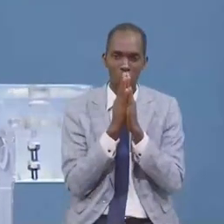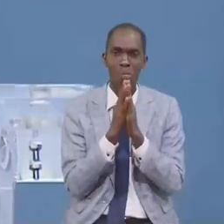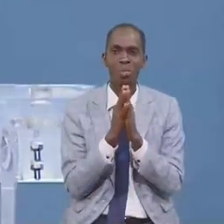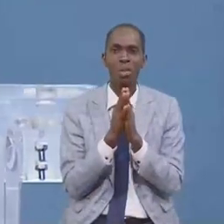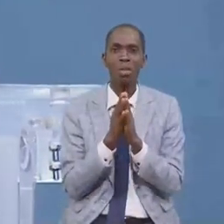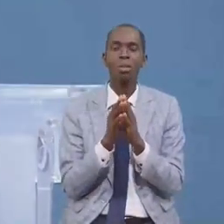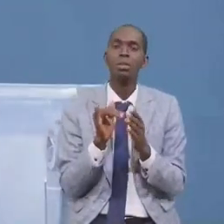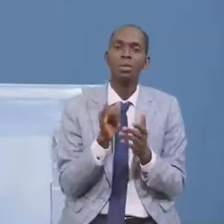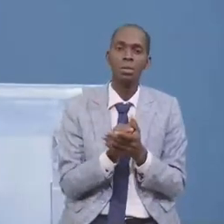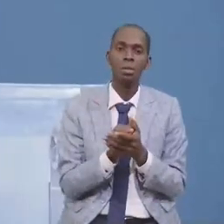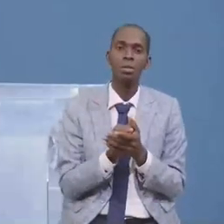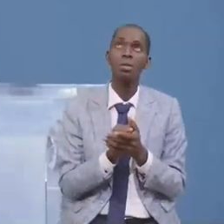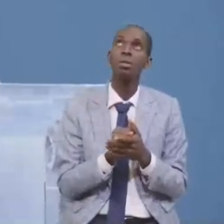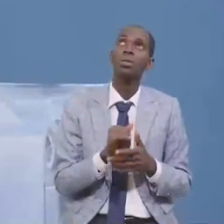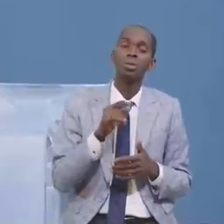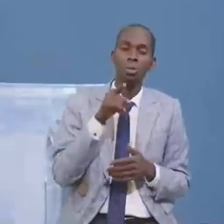Veillez.